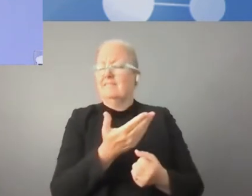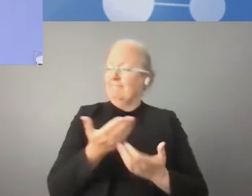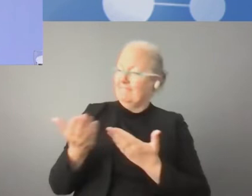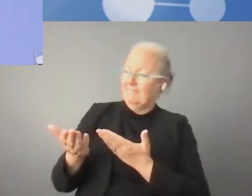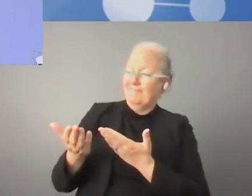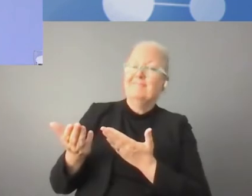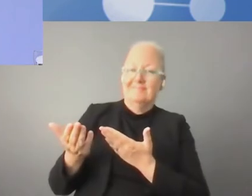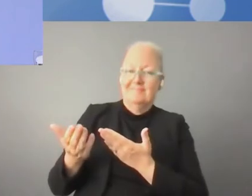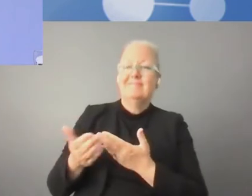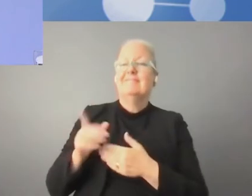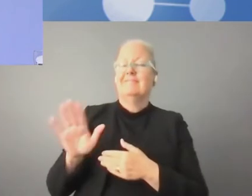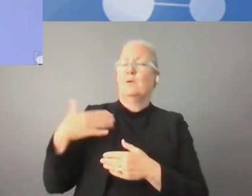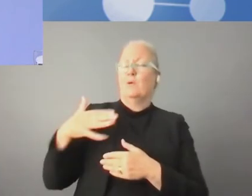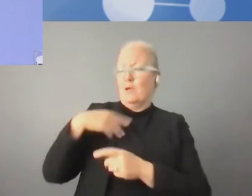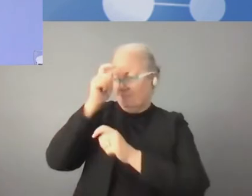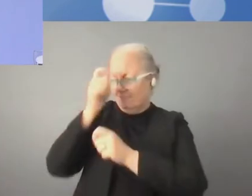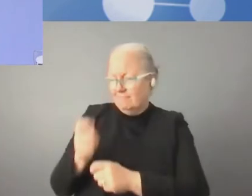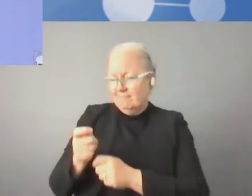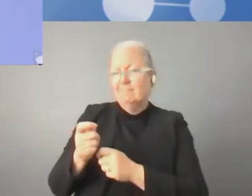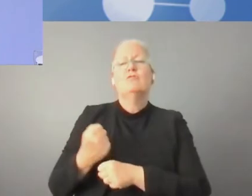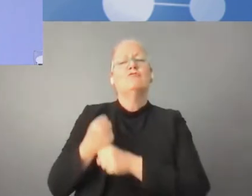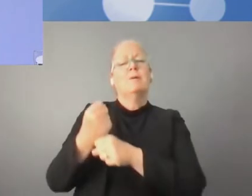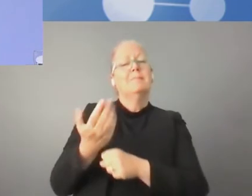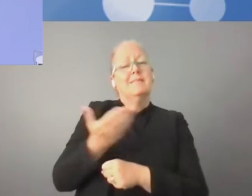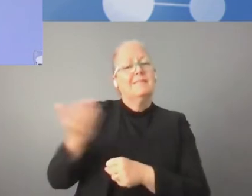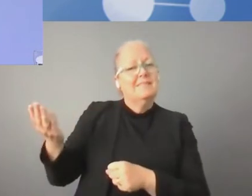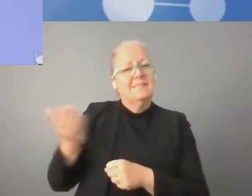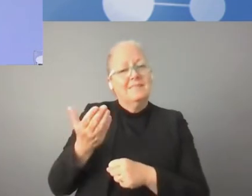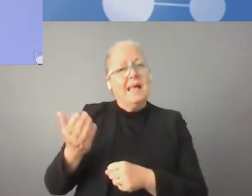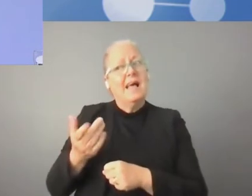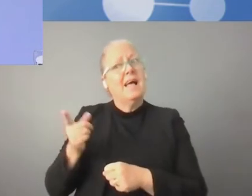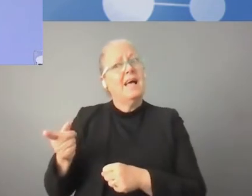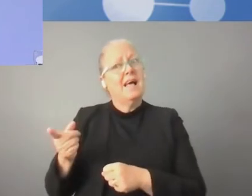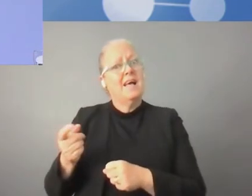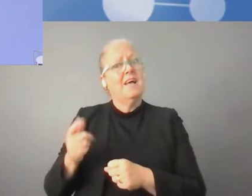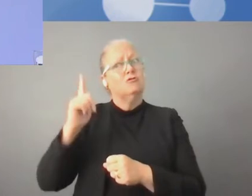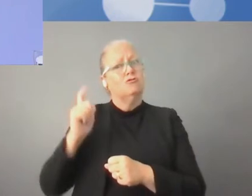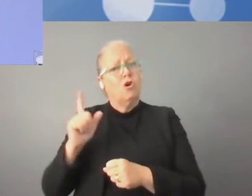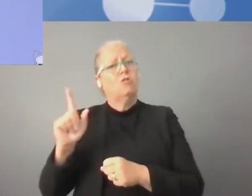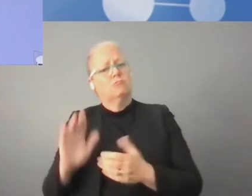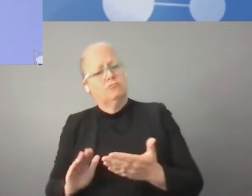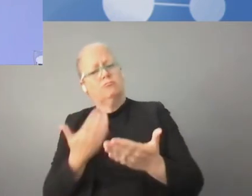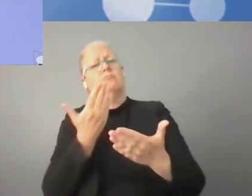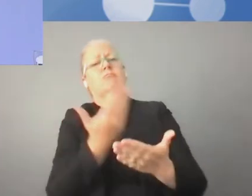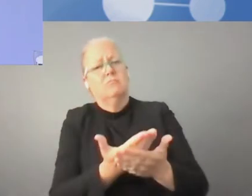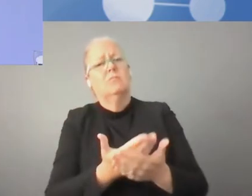数字化转变能够变为可能。刚才世界银行的副行长